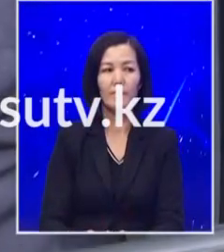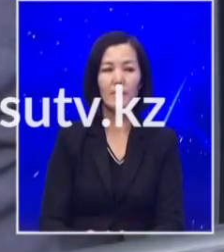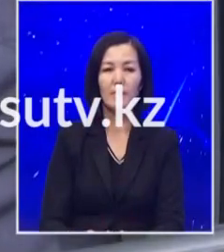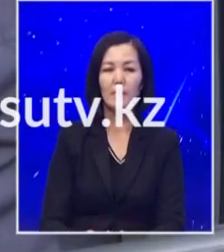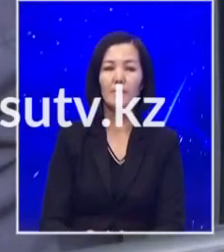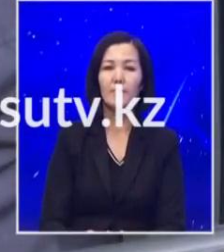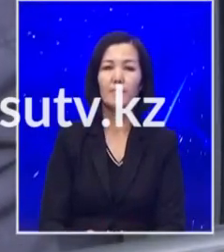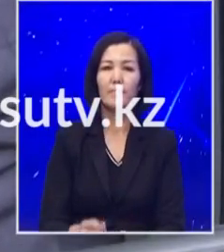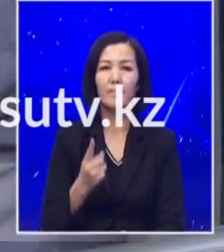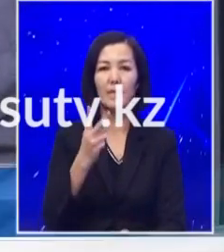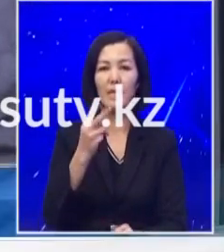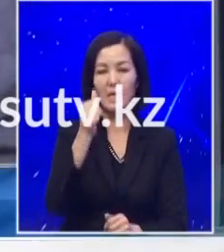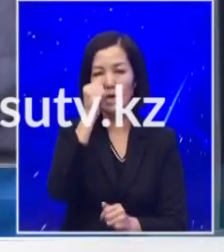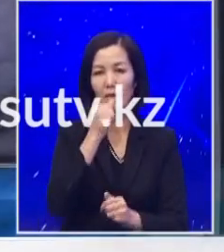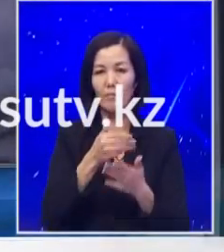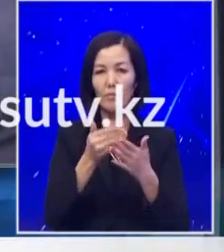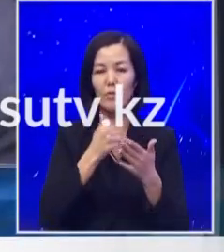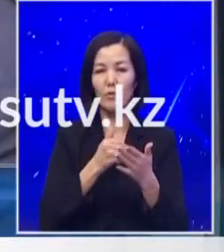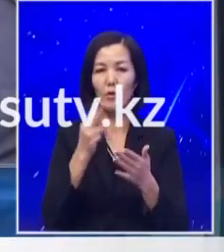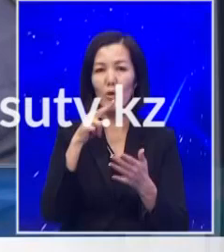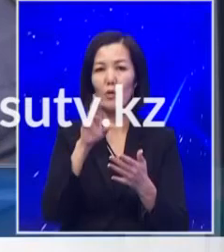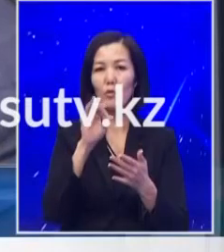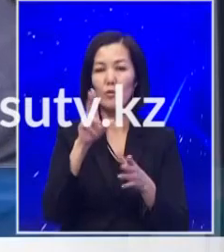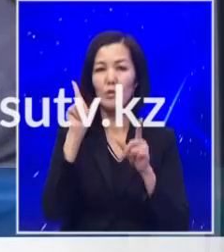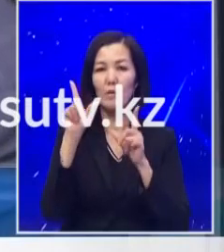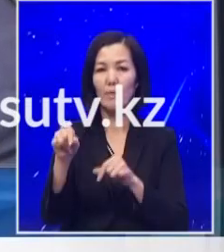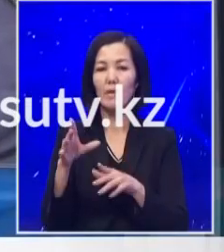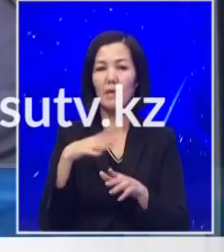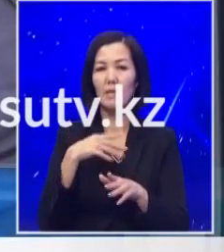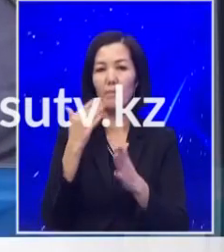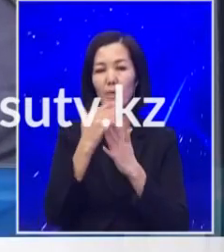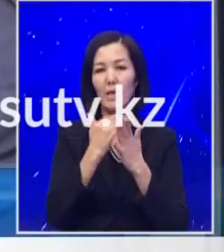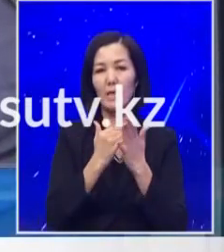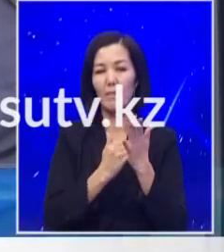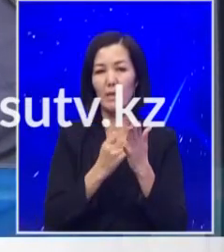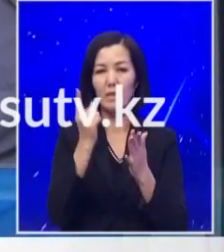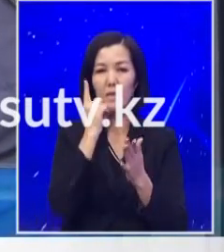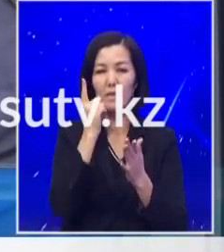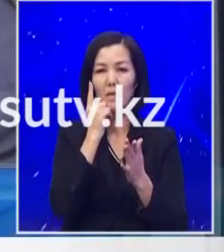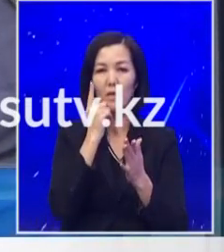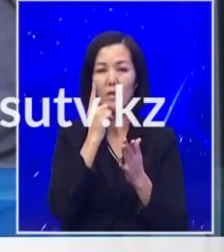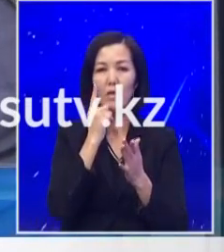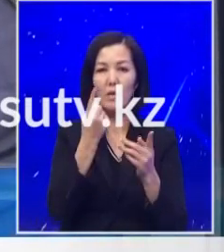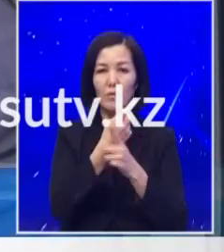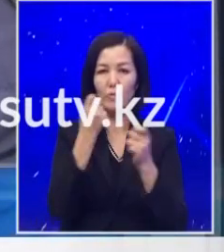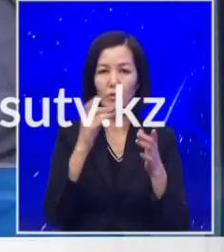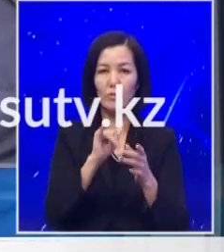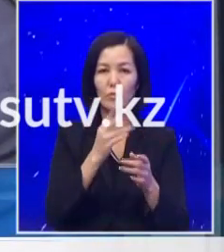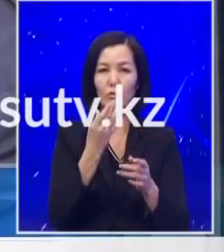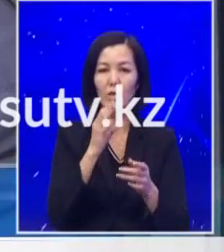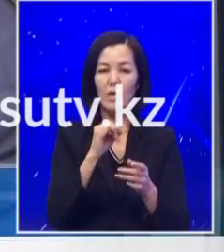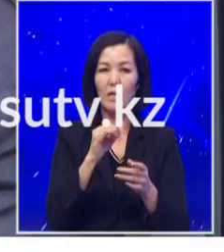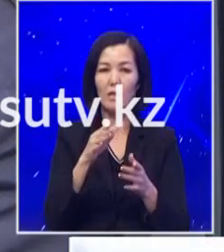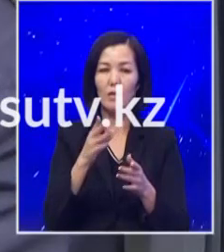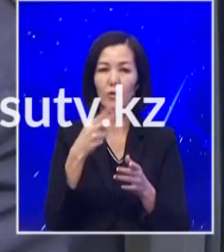екі ай бұрын достыққа барайын деп едім. Маған Дәрмен программасынан уведомление келді. Учарал достық жолы жабық